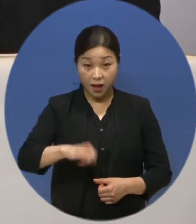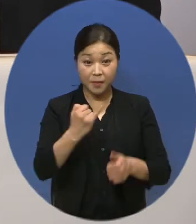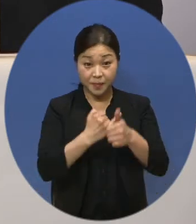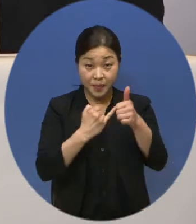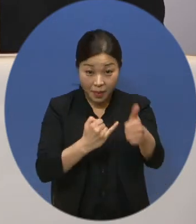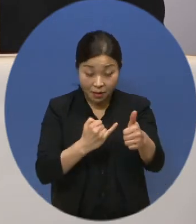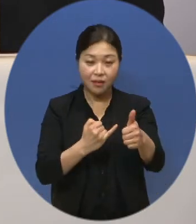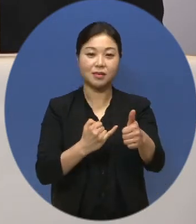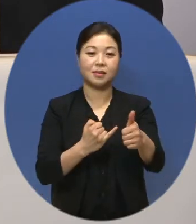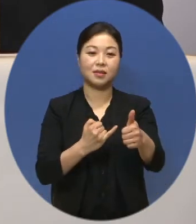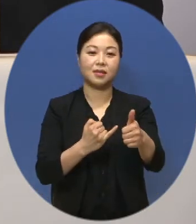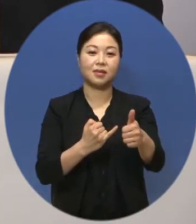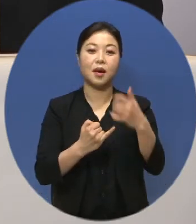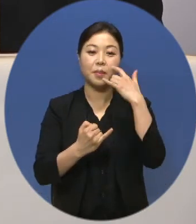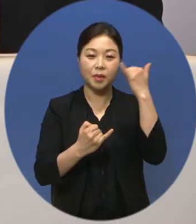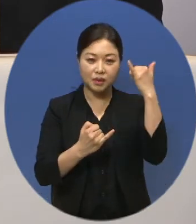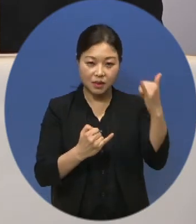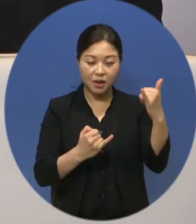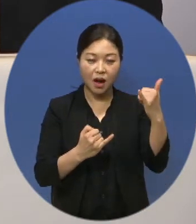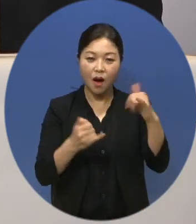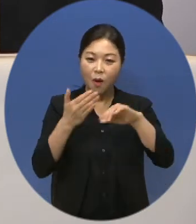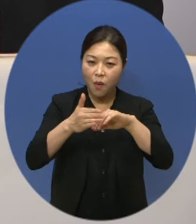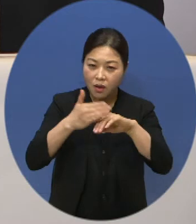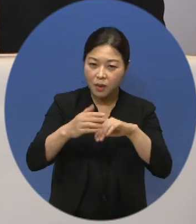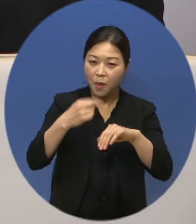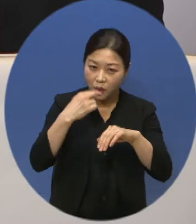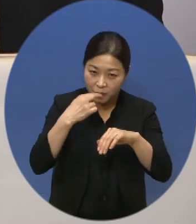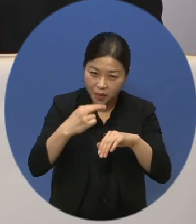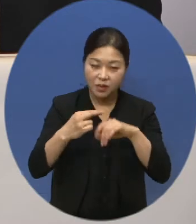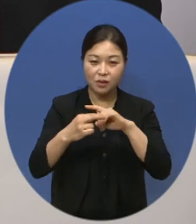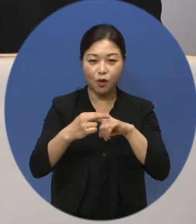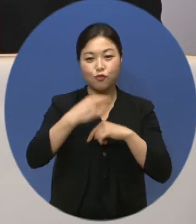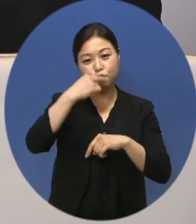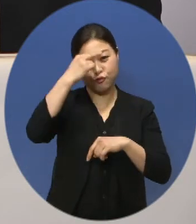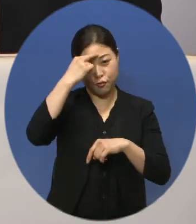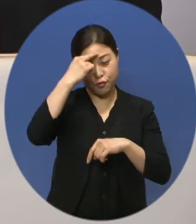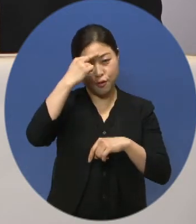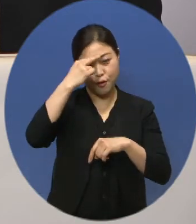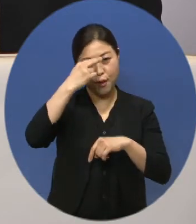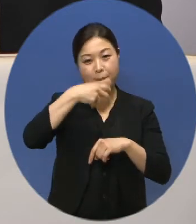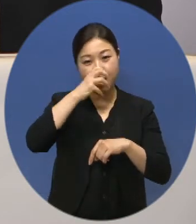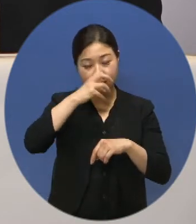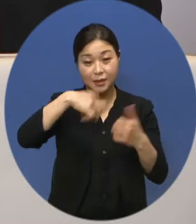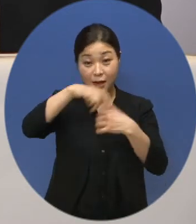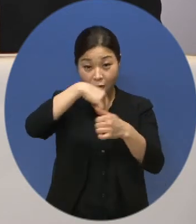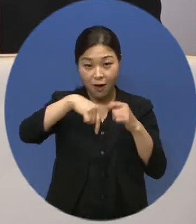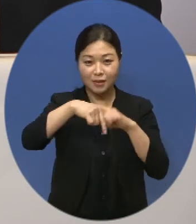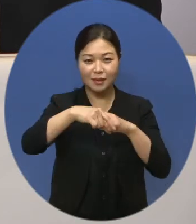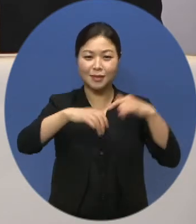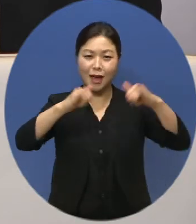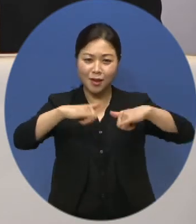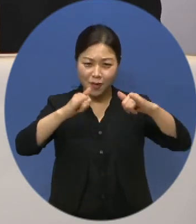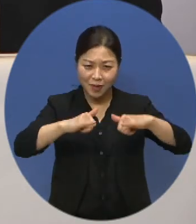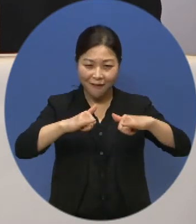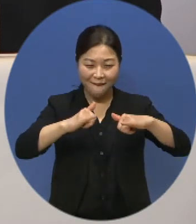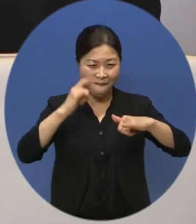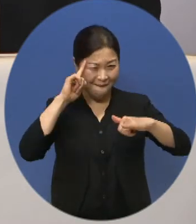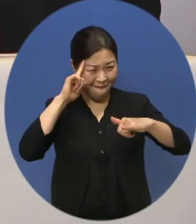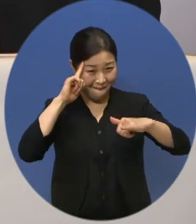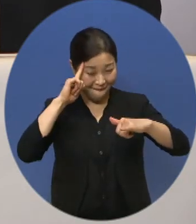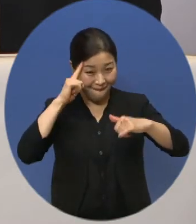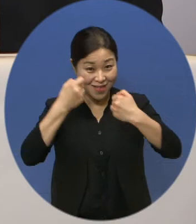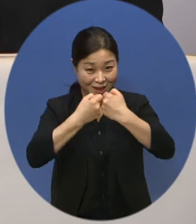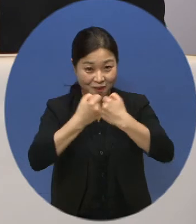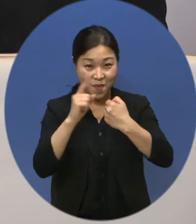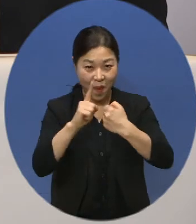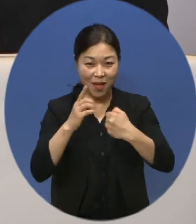먹으면서 술을 마시는 장면인데 네. 마치 상견례의 기싸움 있잖아요. 우리 딸이 조금